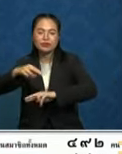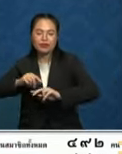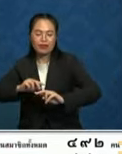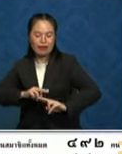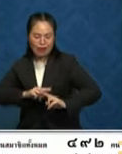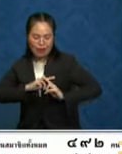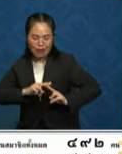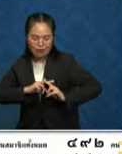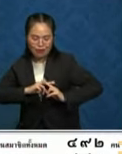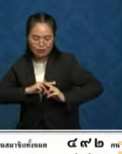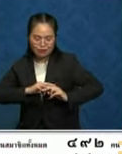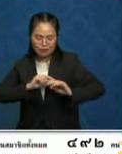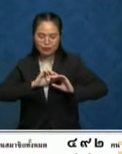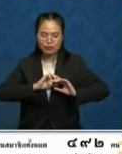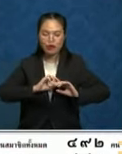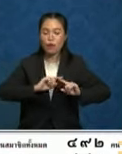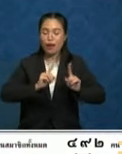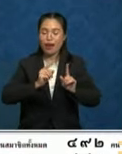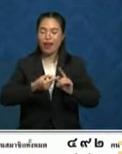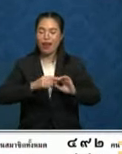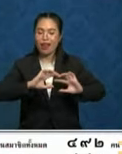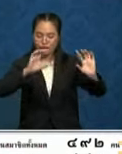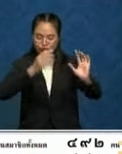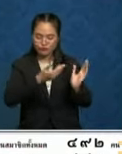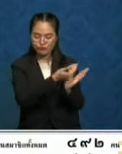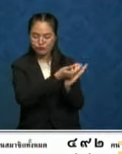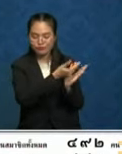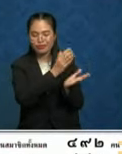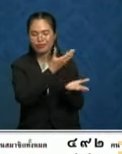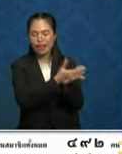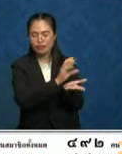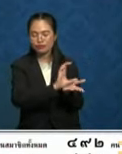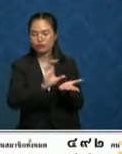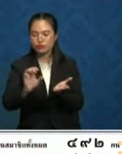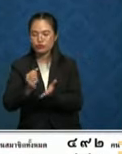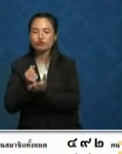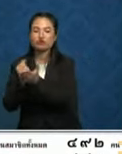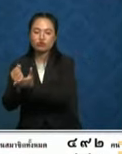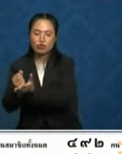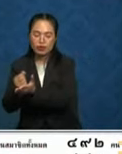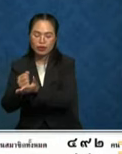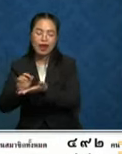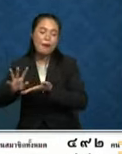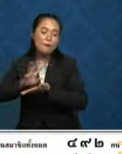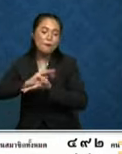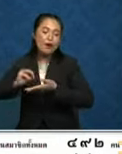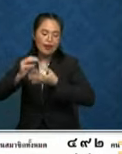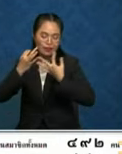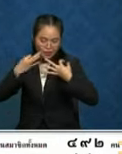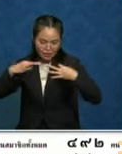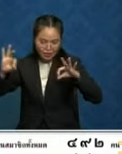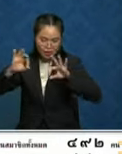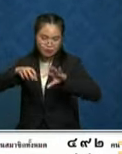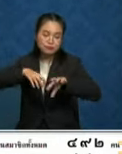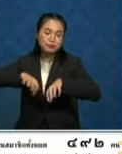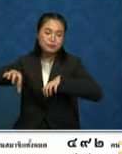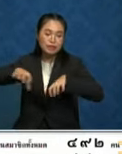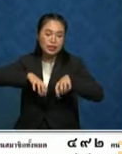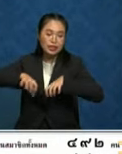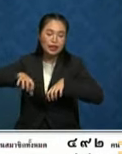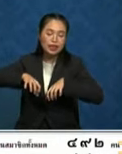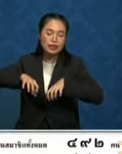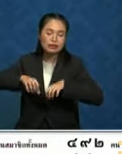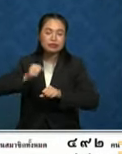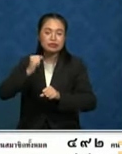นอกระบบเพื่อให้มหาวิทยาลัยมีความเป็นอิสระในการบริหารงานเพิ่มความคล่อง